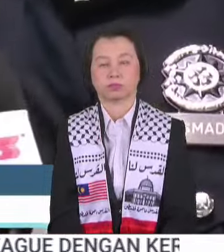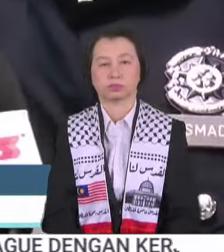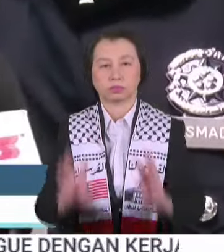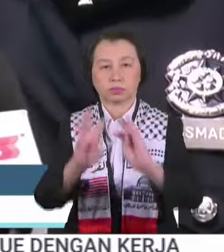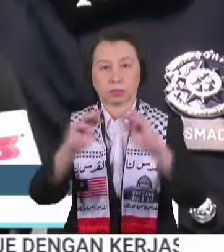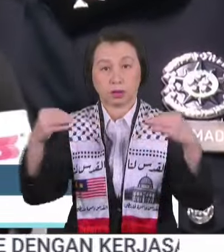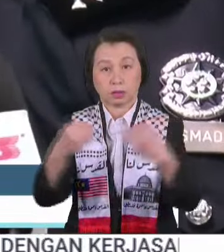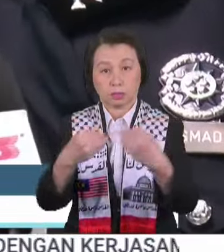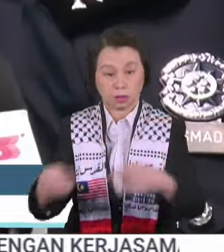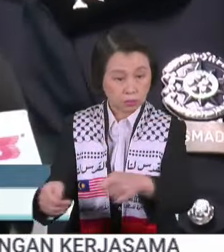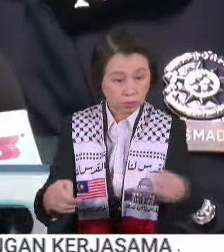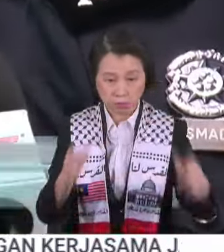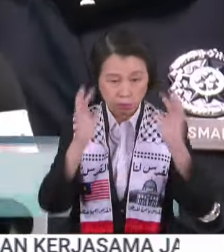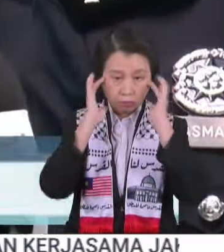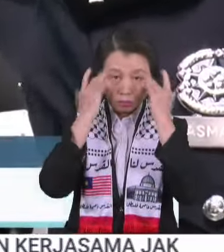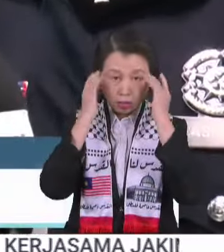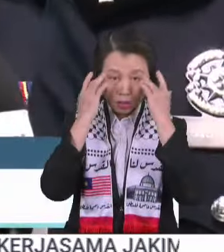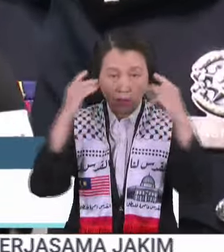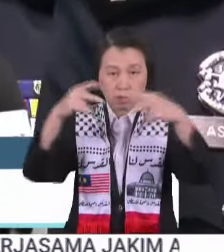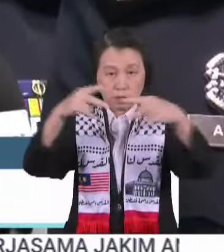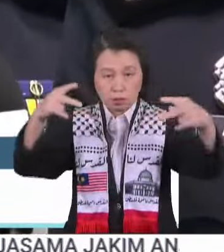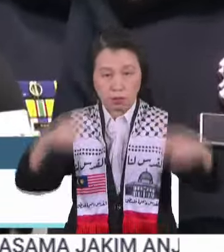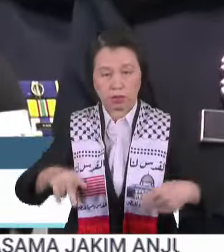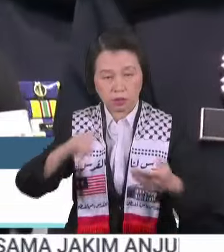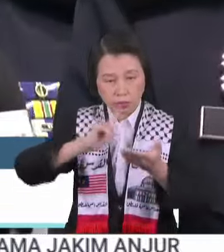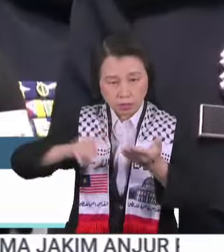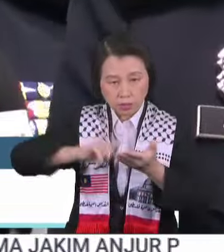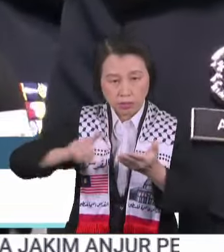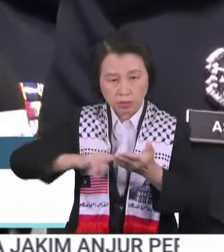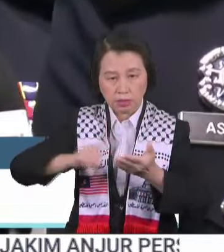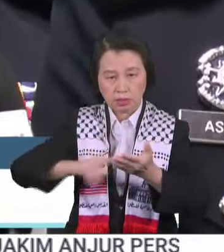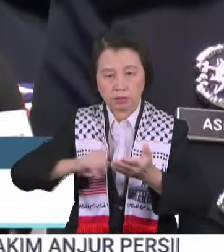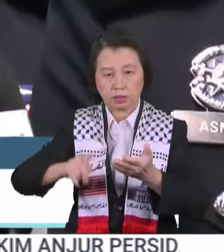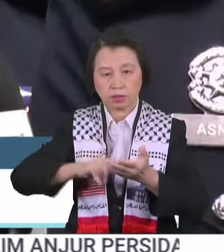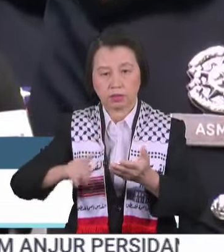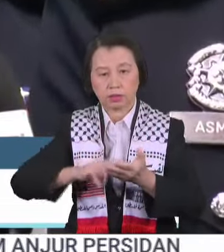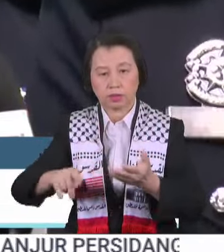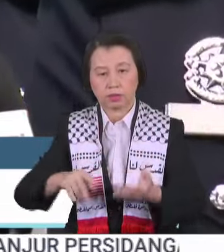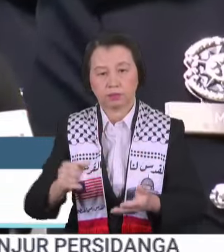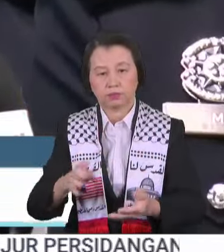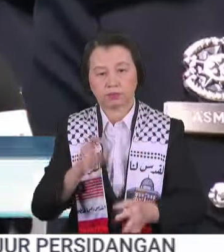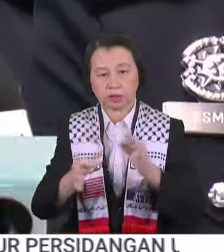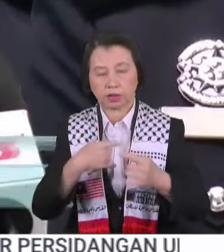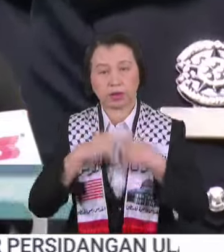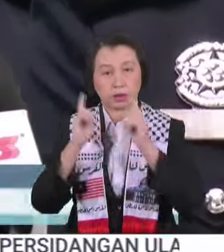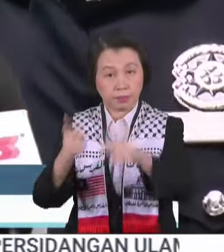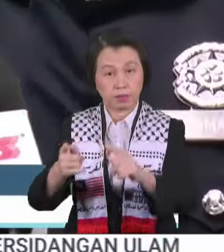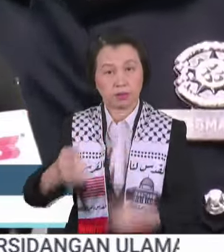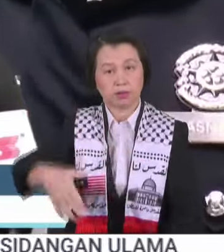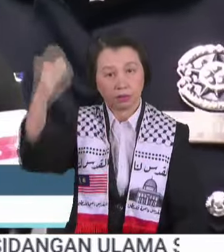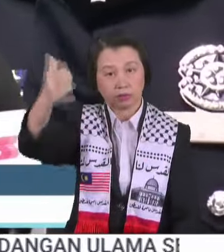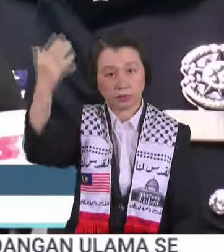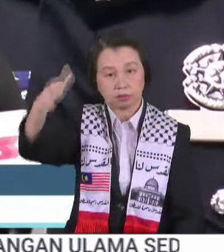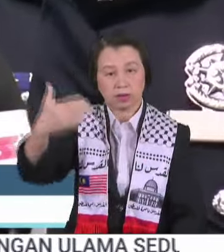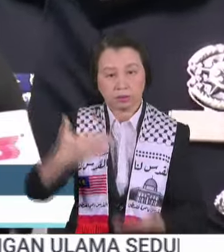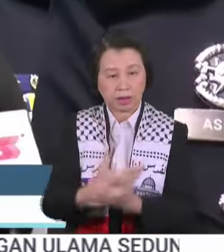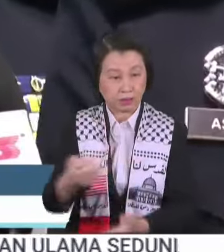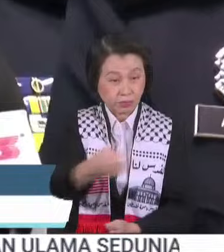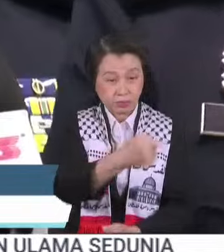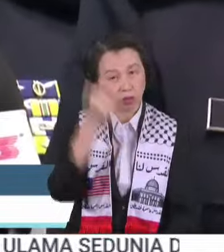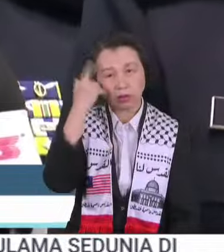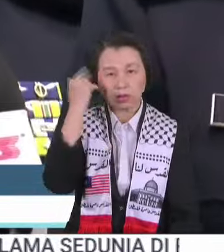Masyarakat yang tidak tahu mengenai portal Semak Mula. Ini pun kalau saya pergi ke ceramah-ceramah dan sebagainya, barulah orang